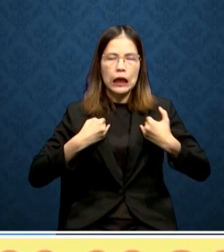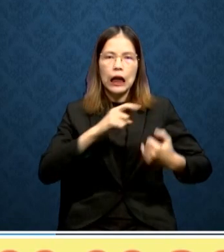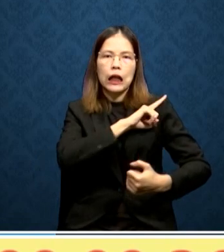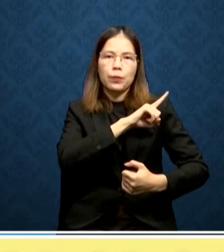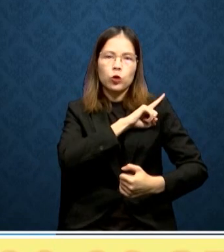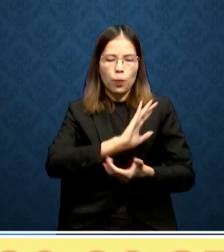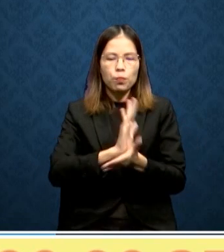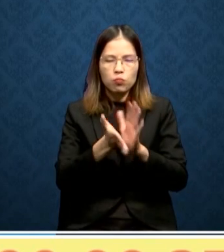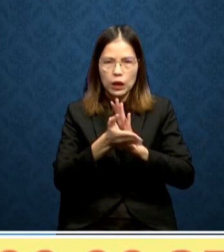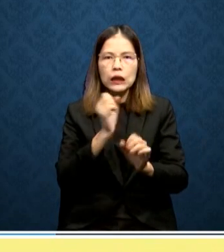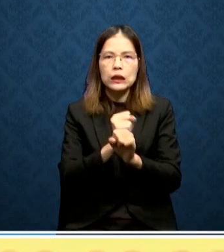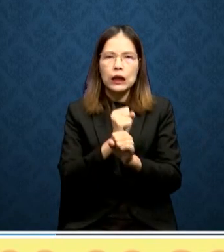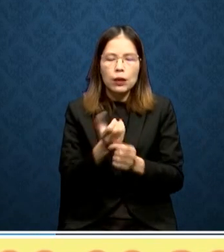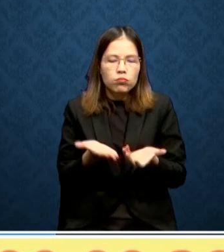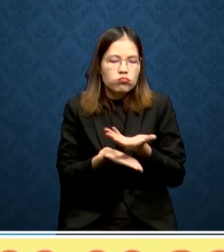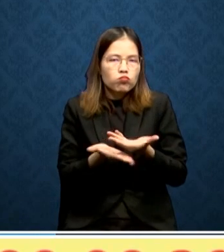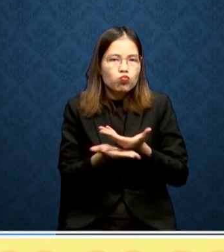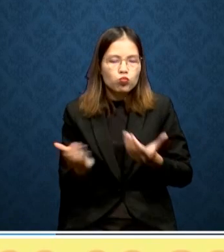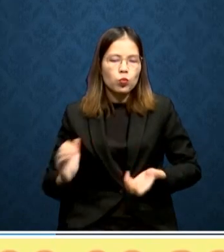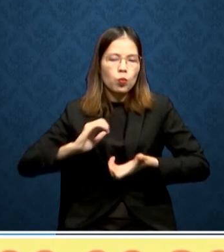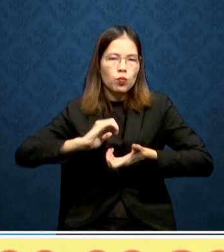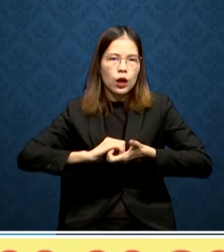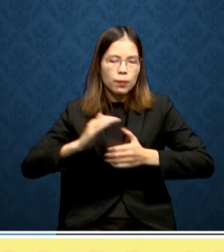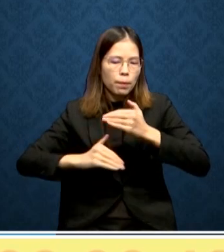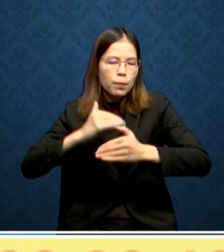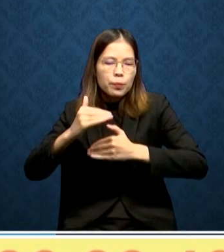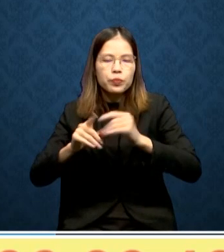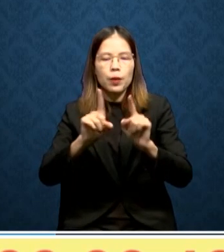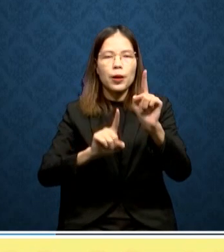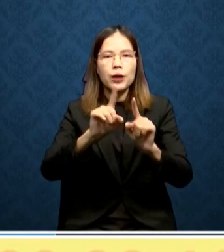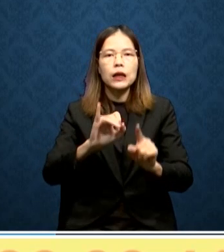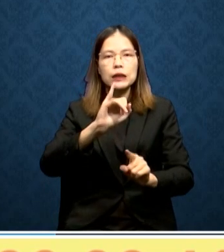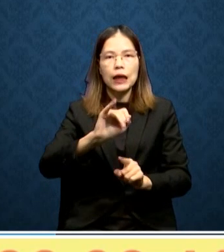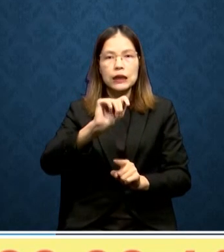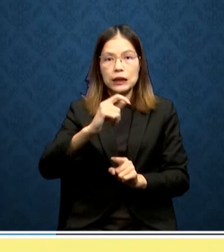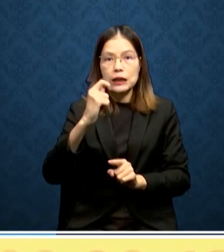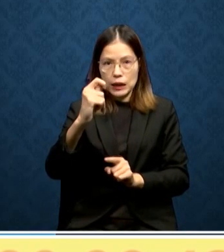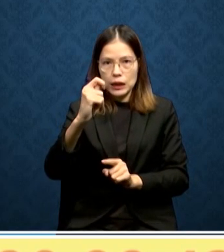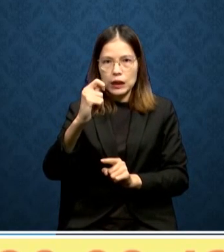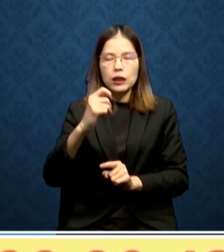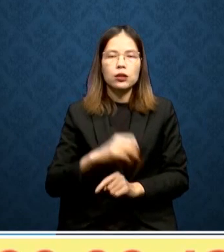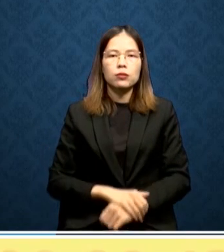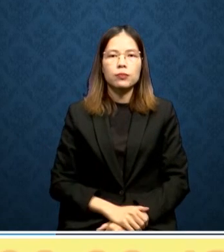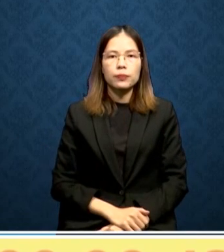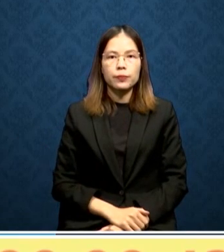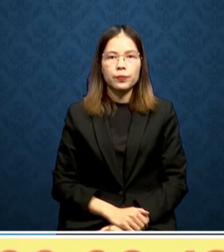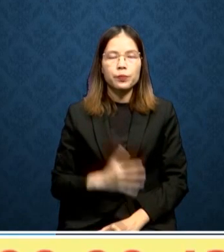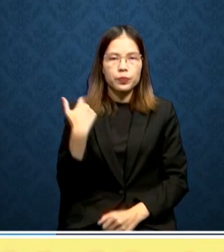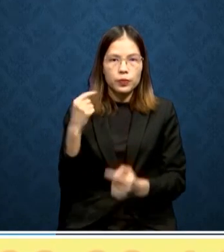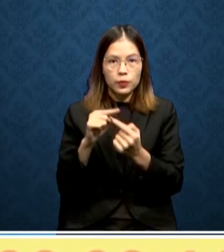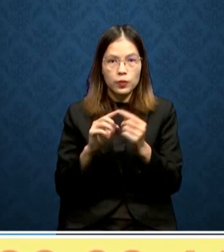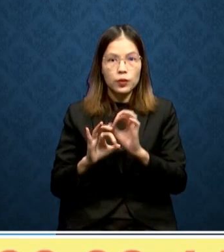ณาการประสานความร่วมมือและขับเคลื่อนการประเมิน ITA อย่างใกล้ชิดและไร้รอยต่อโดยเน้น